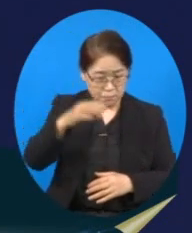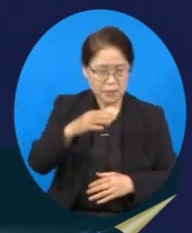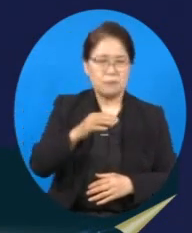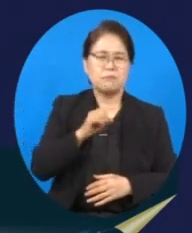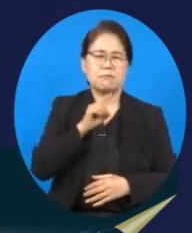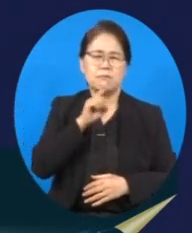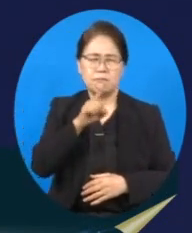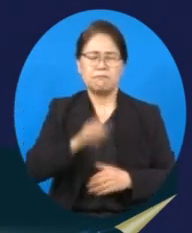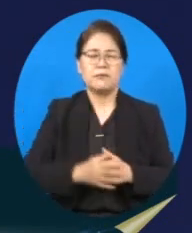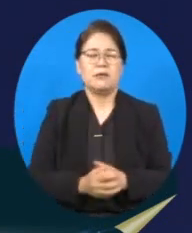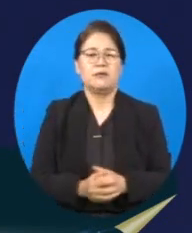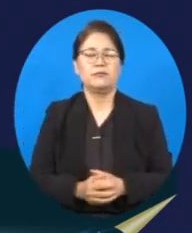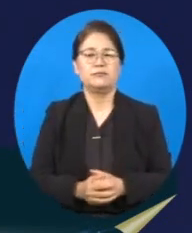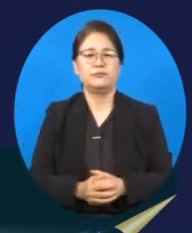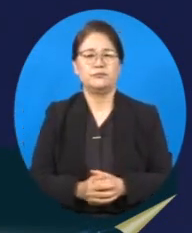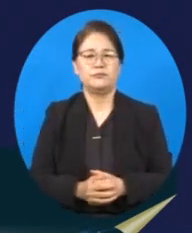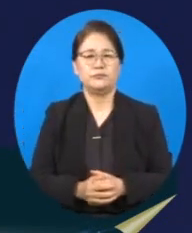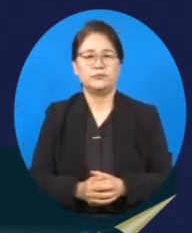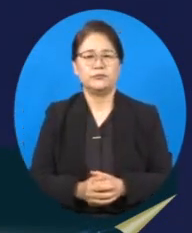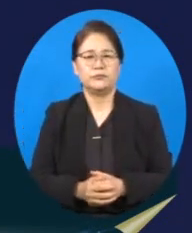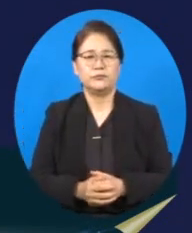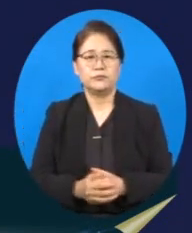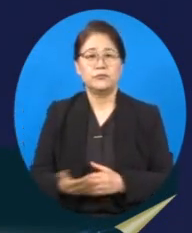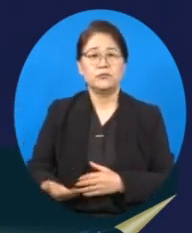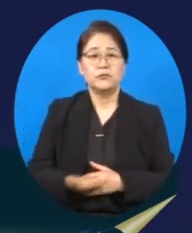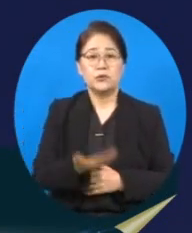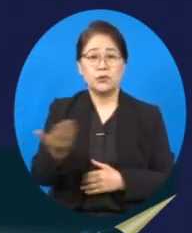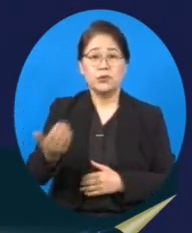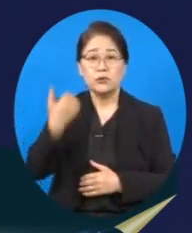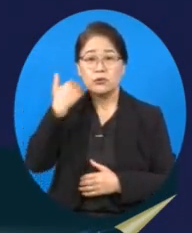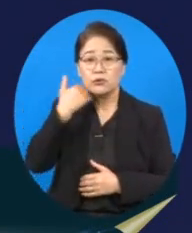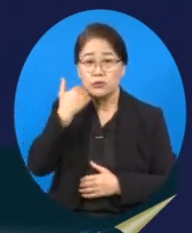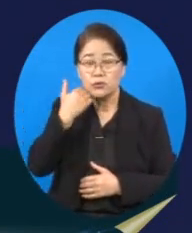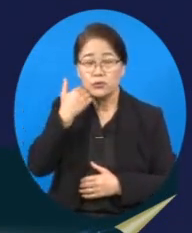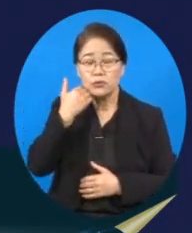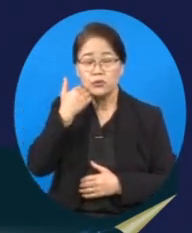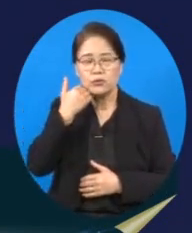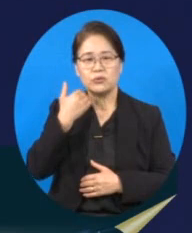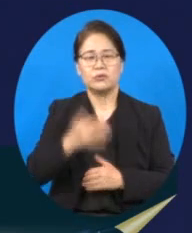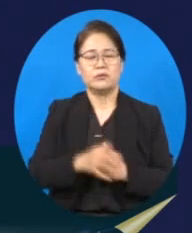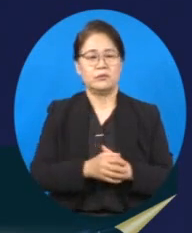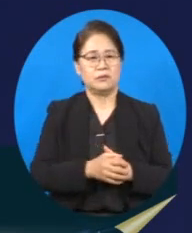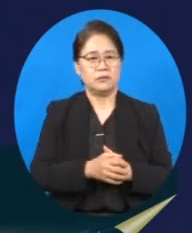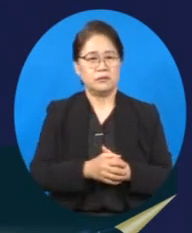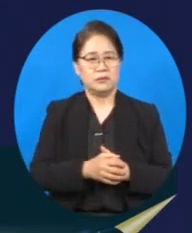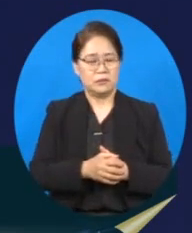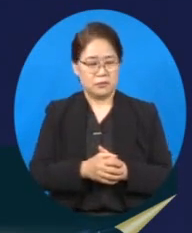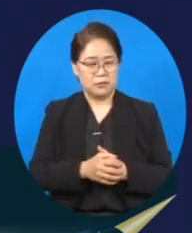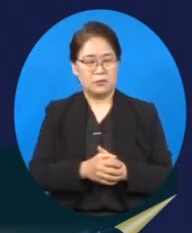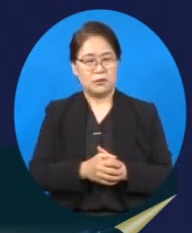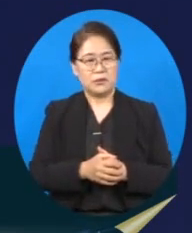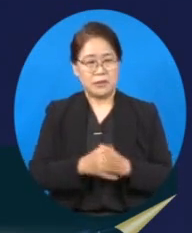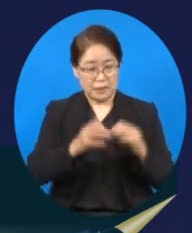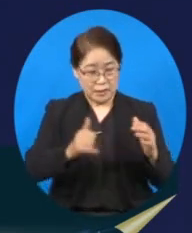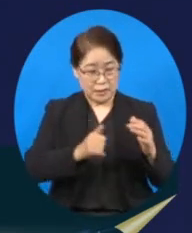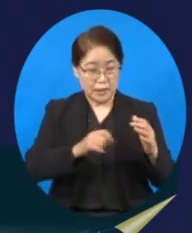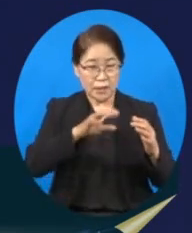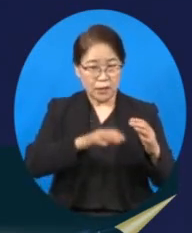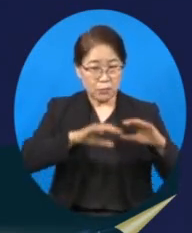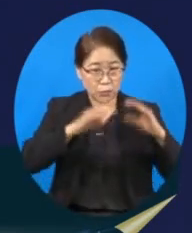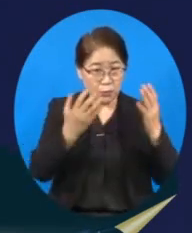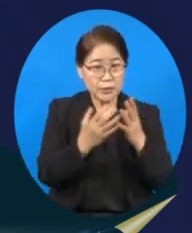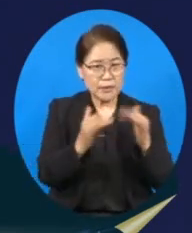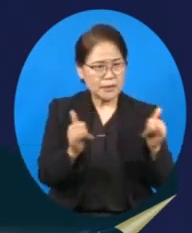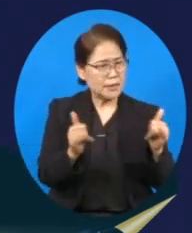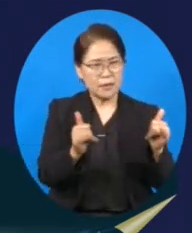하셨습니다 자 여기서 그러면 너희는 누구를 말할까요 자 여기서 너희는요이 세상에 있는 모든